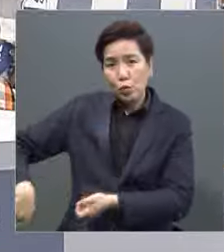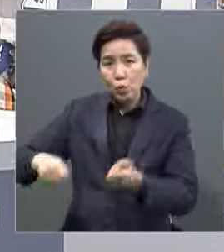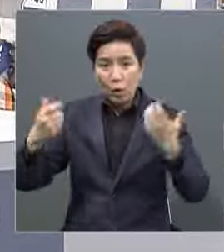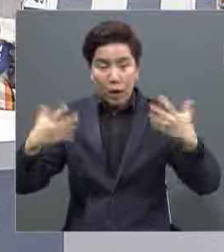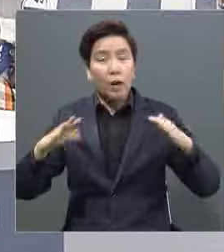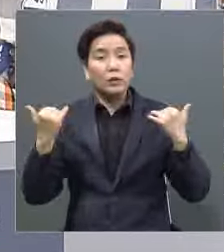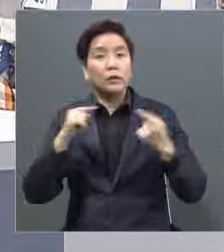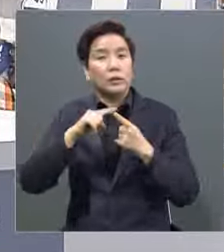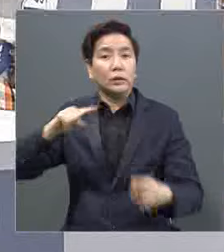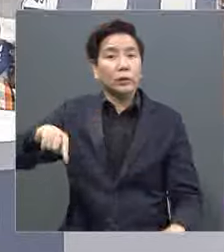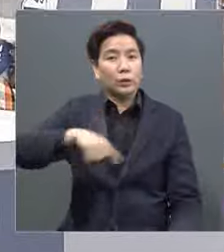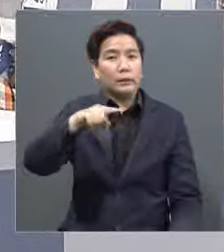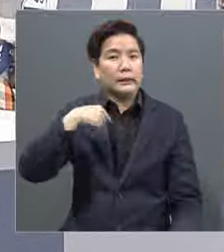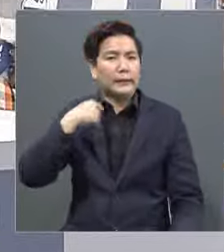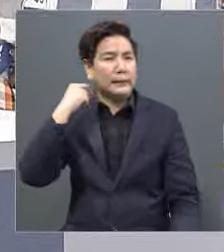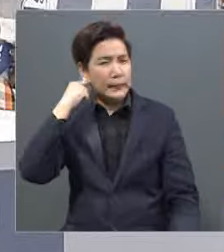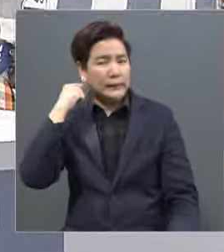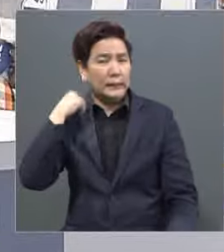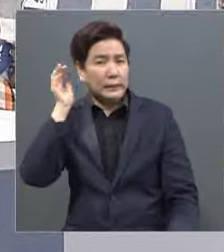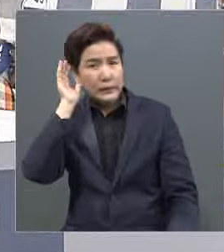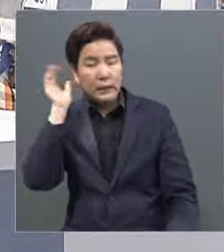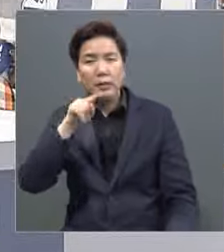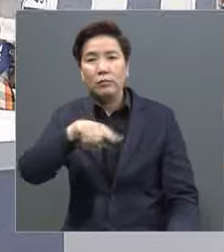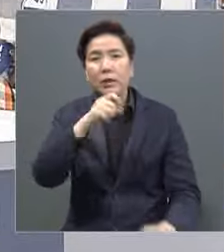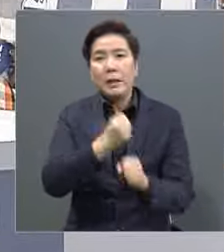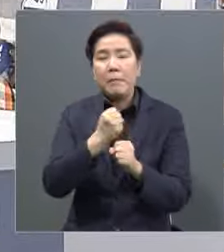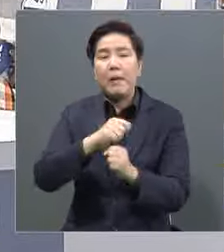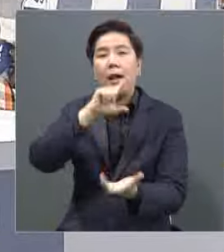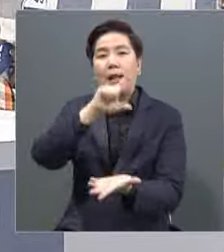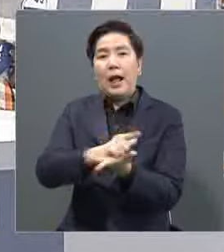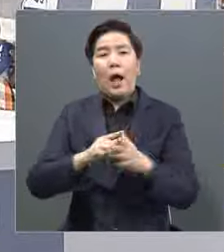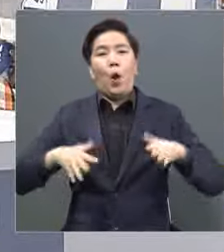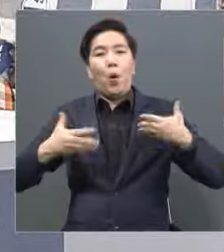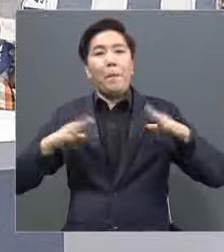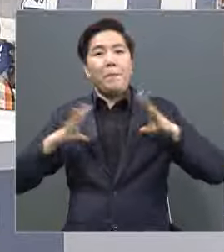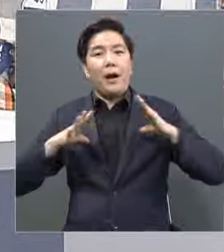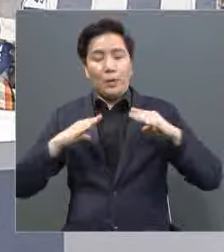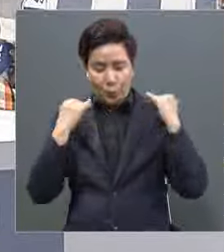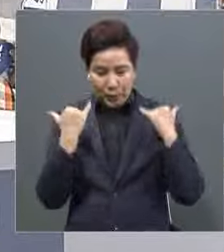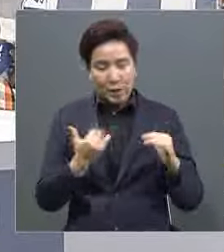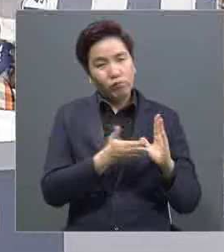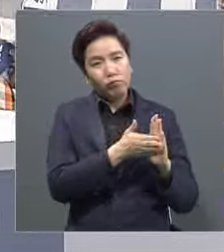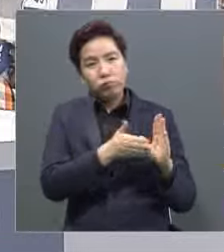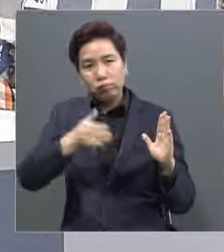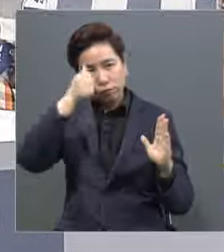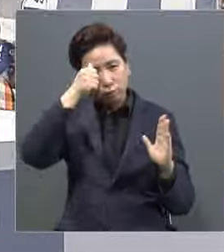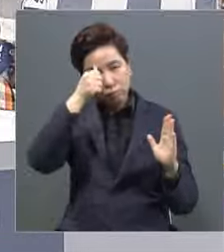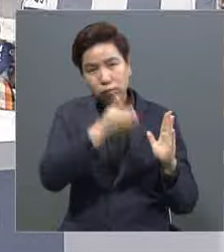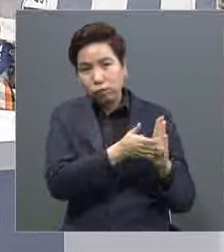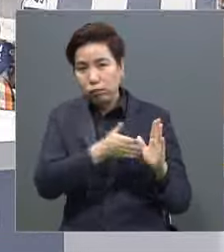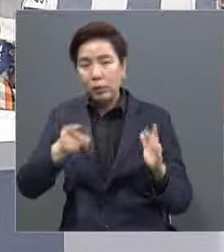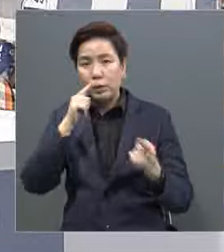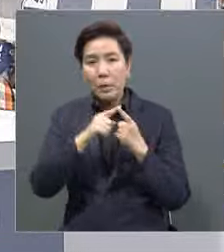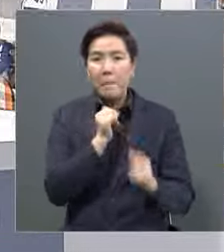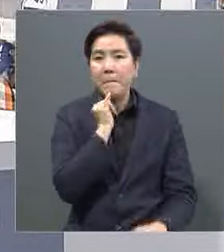แล้วเชื่อว่าหลายๆคนเนี่ยบางคนนะอาจจะลาพักร้อนตั้งแต่วันนี้ด้วยซ้ำไปจะได้ยาวๆไปเลยแล้วก็คือการเดิน